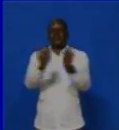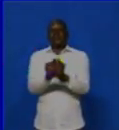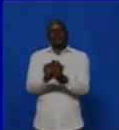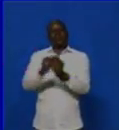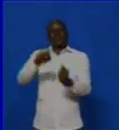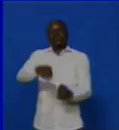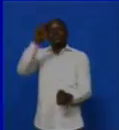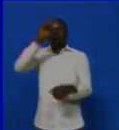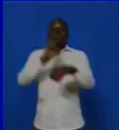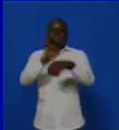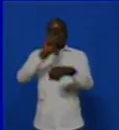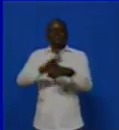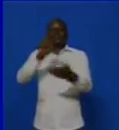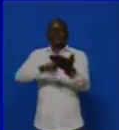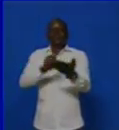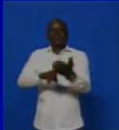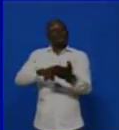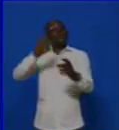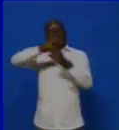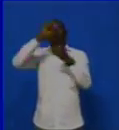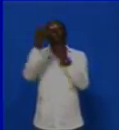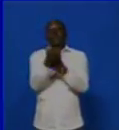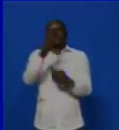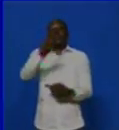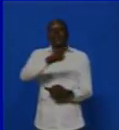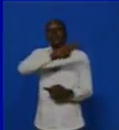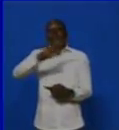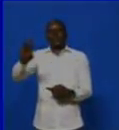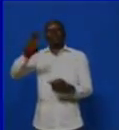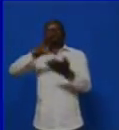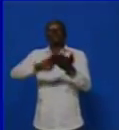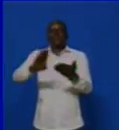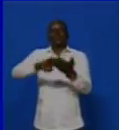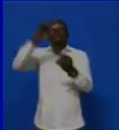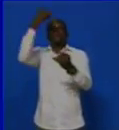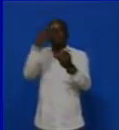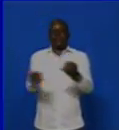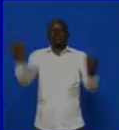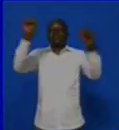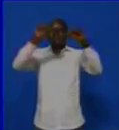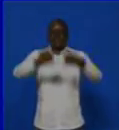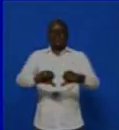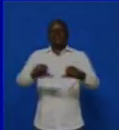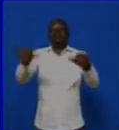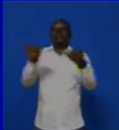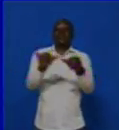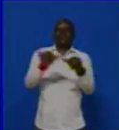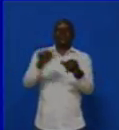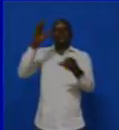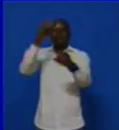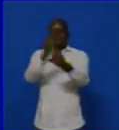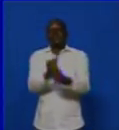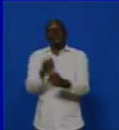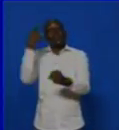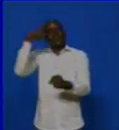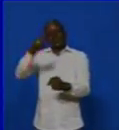Conseil du Dialogue Social, un procès verbal de conciliation qui met fin à la crise. Des mesures seront prise pour